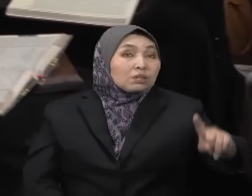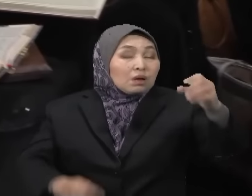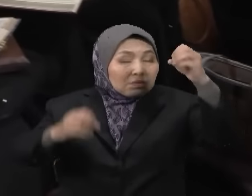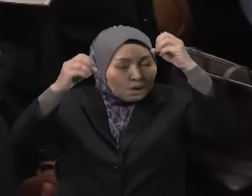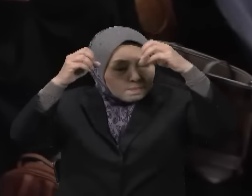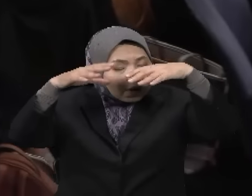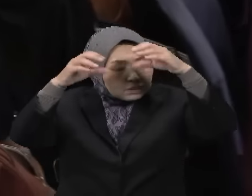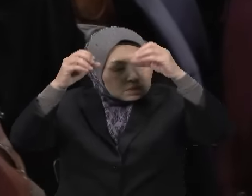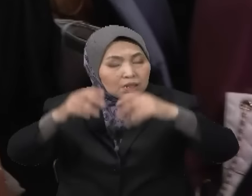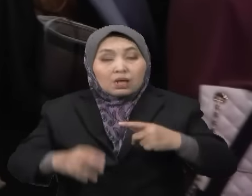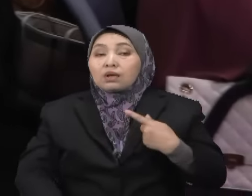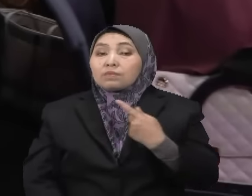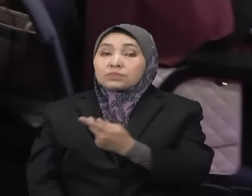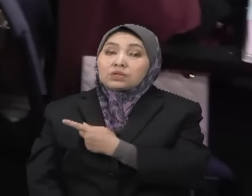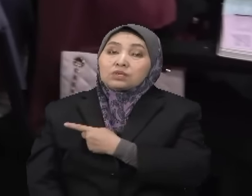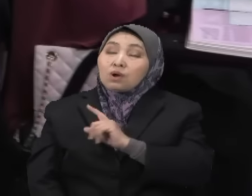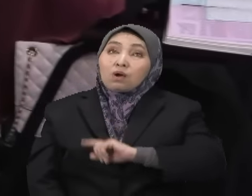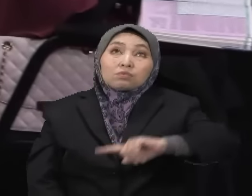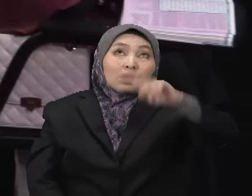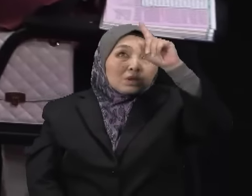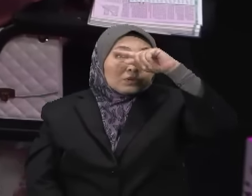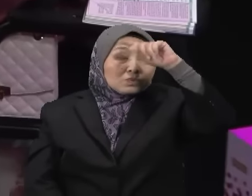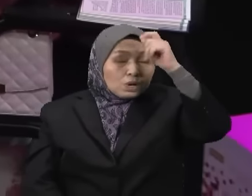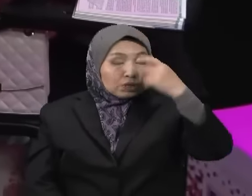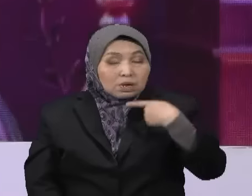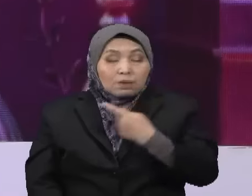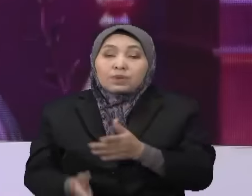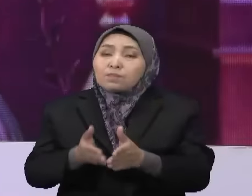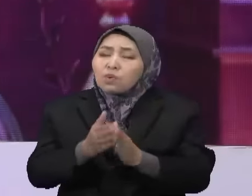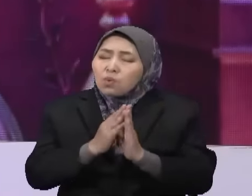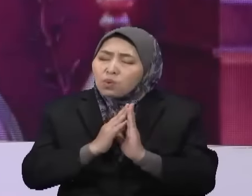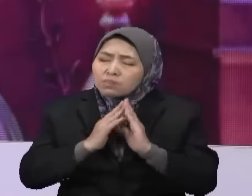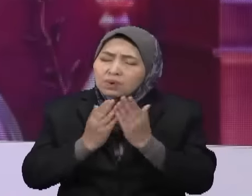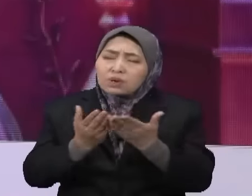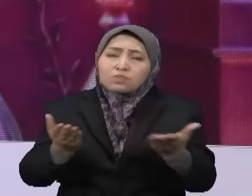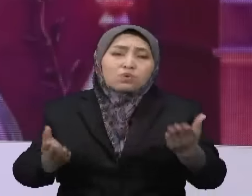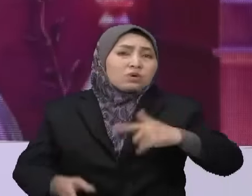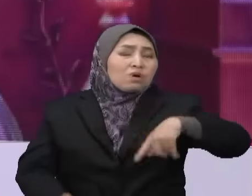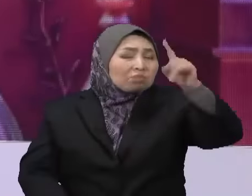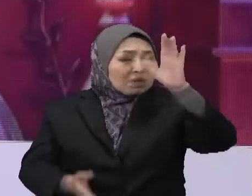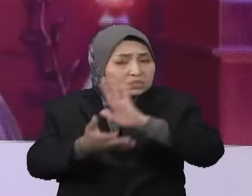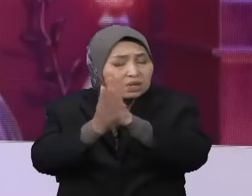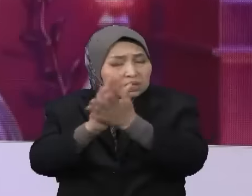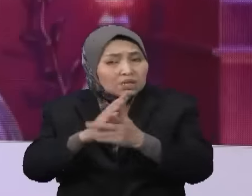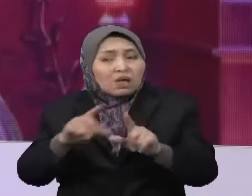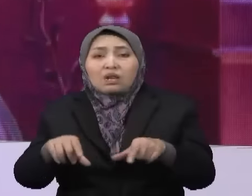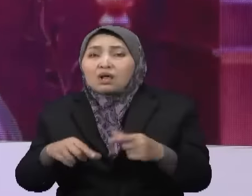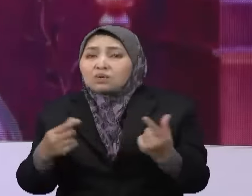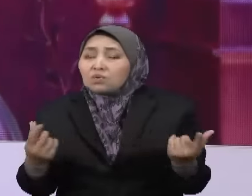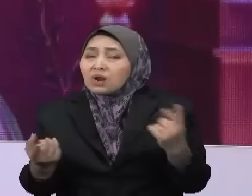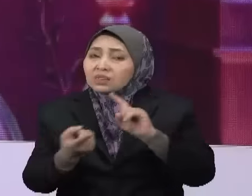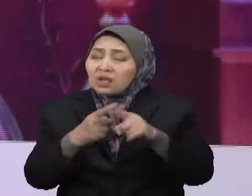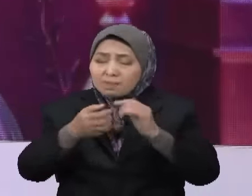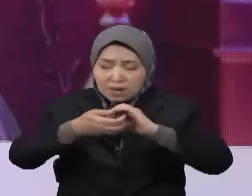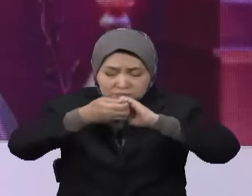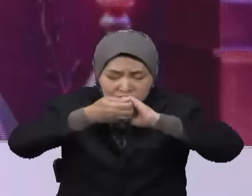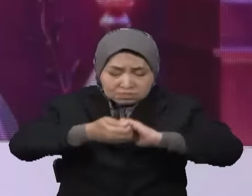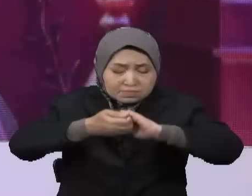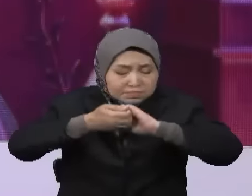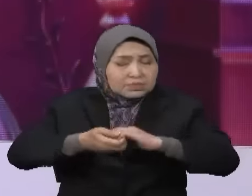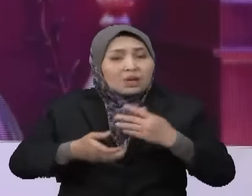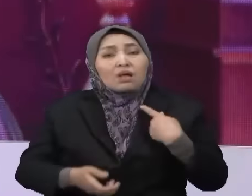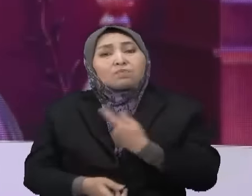ya arhamar rahimin. Ya Allah ya Tuhan kami, kemun kepadamu ya Allah, jadikan Al-Quran teman akrab kami ya